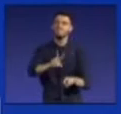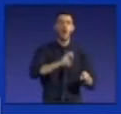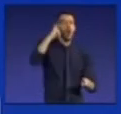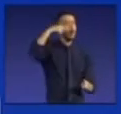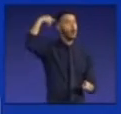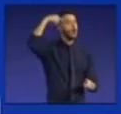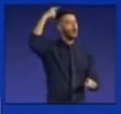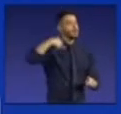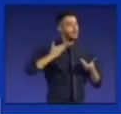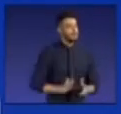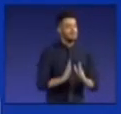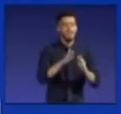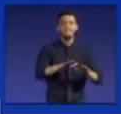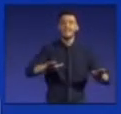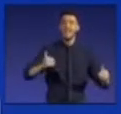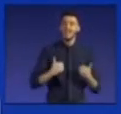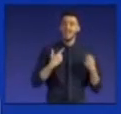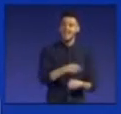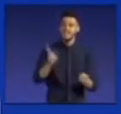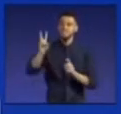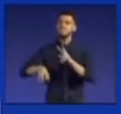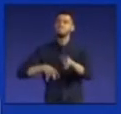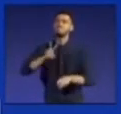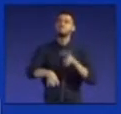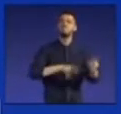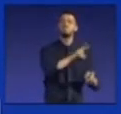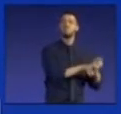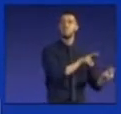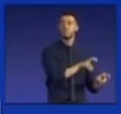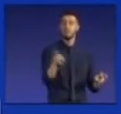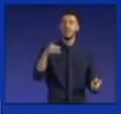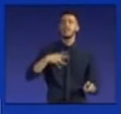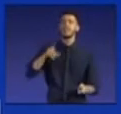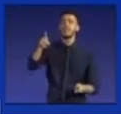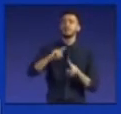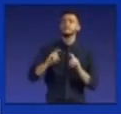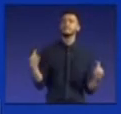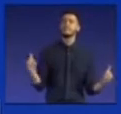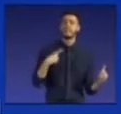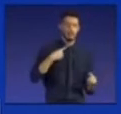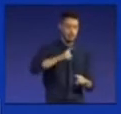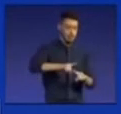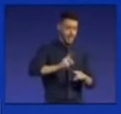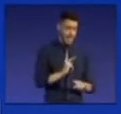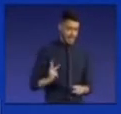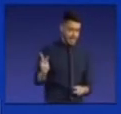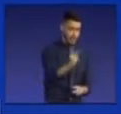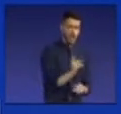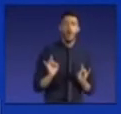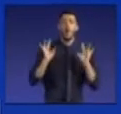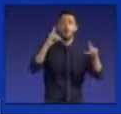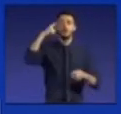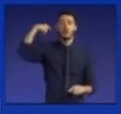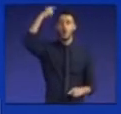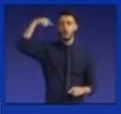προχωρήσει, διατηρώντας κάποιες αποστάσεις, δηλαδή σε επίπεδο εντυπώσεων, σε μια